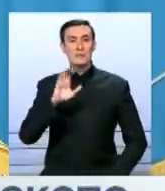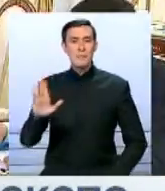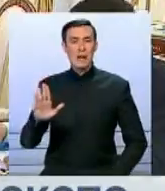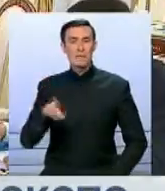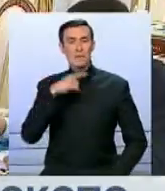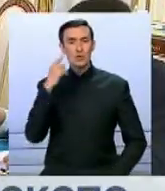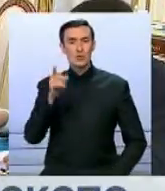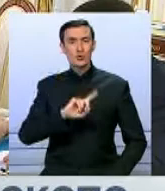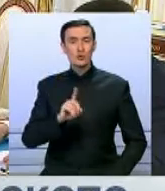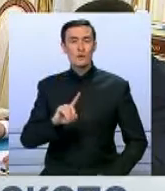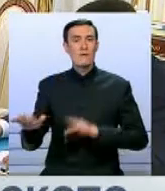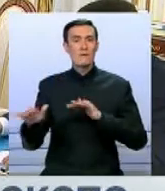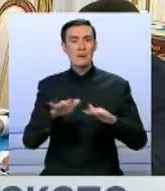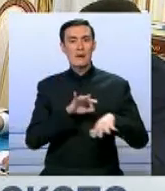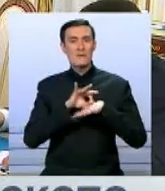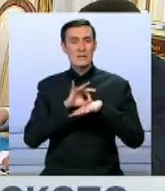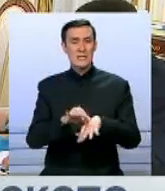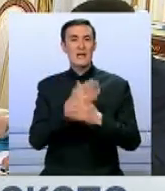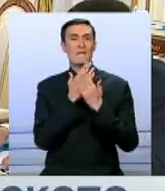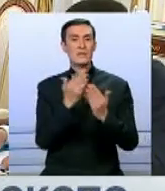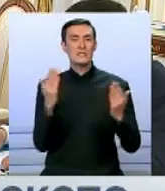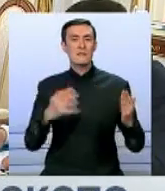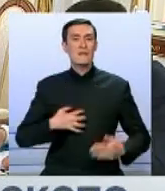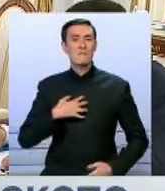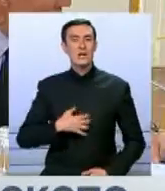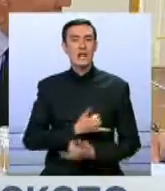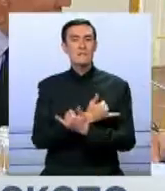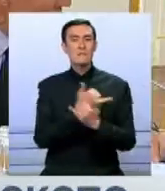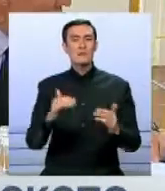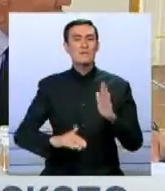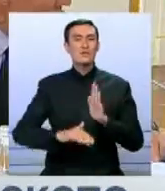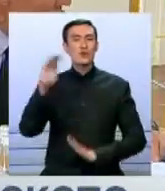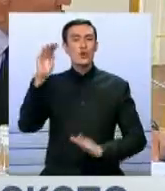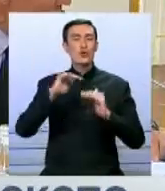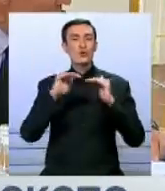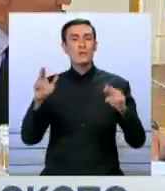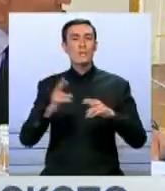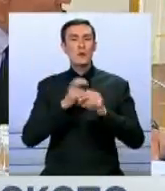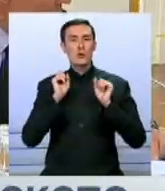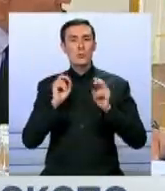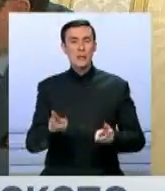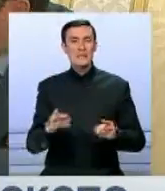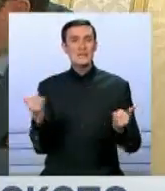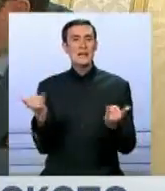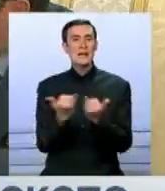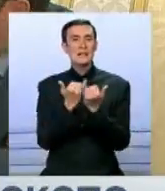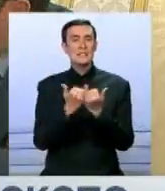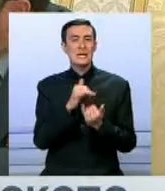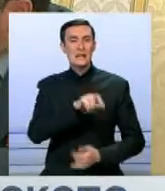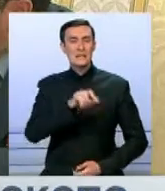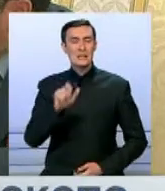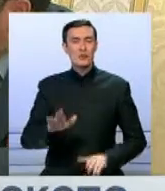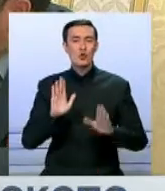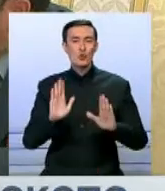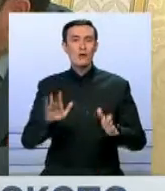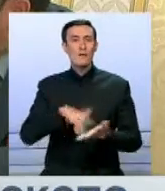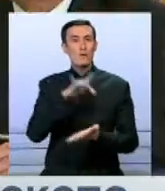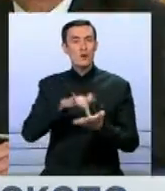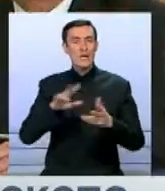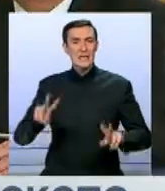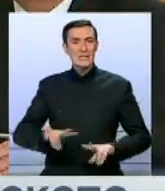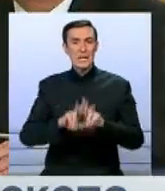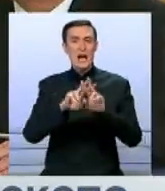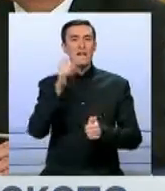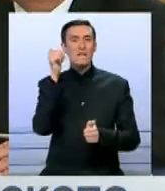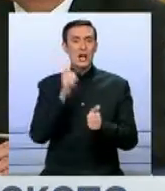Назарбаев подчеркнул, что во время проведения выставки важно обеспечить высокий уровень безопасности гостей и казахстанцев не только в Астане, но и во